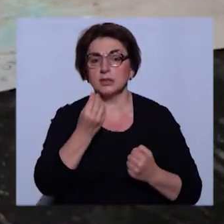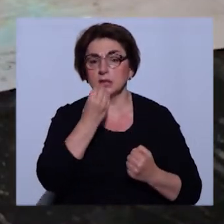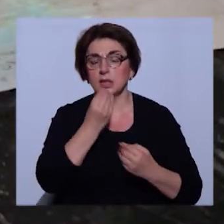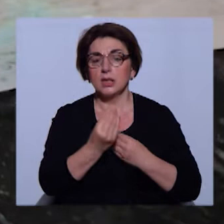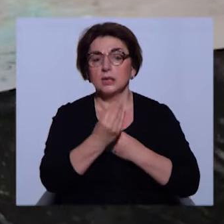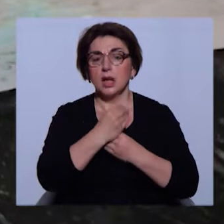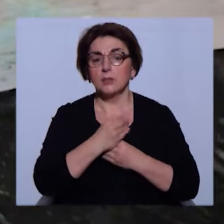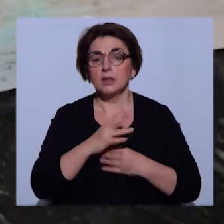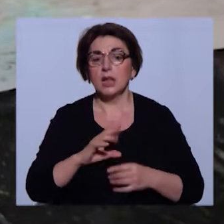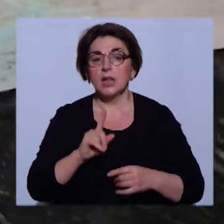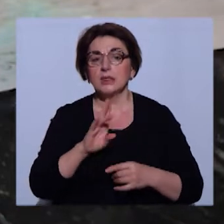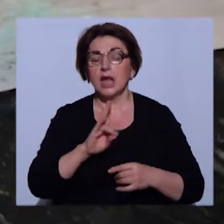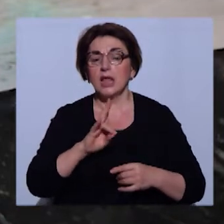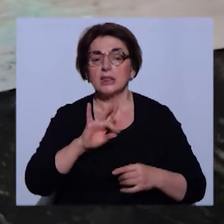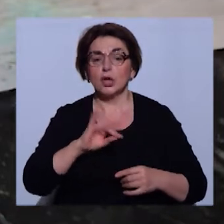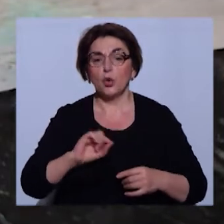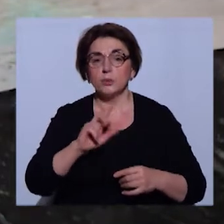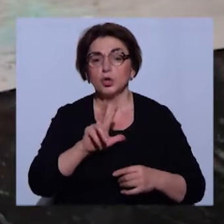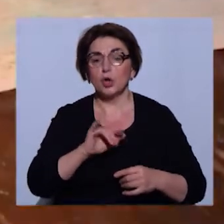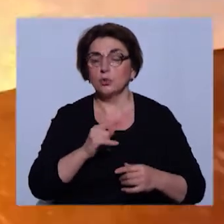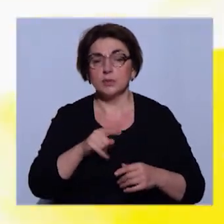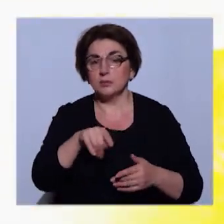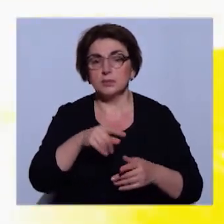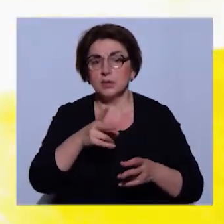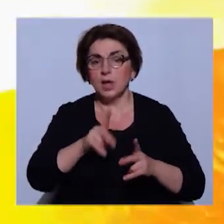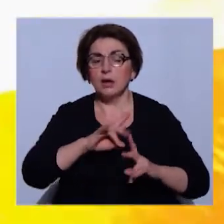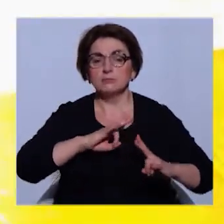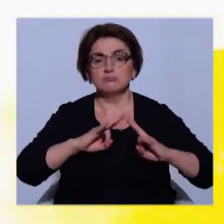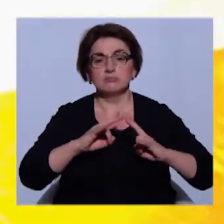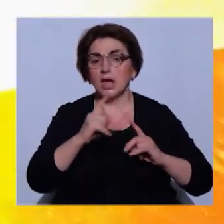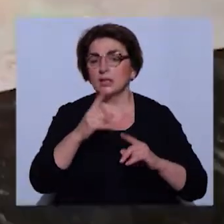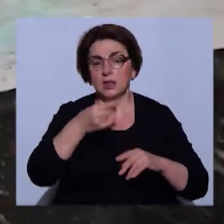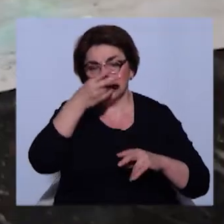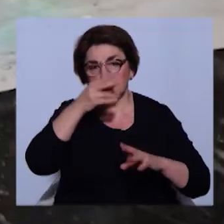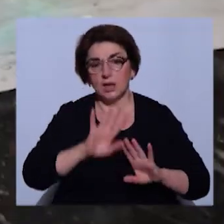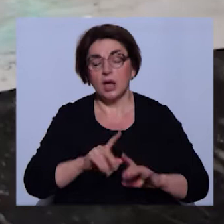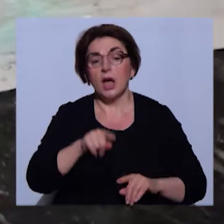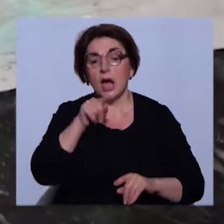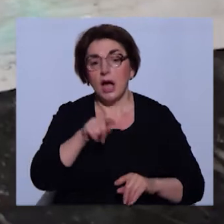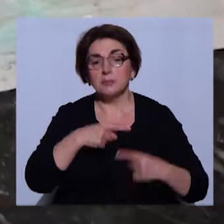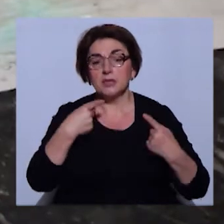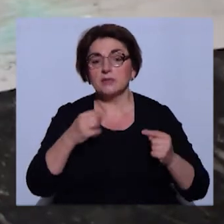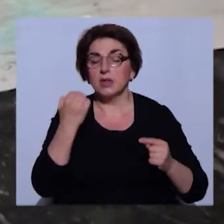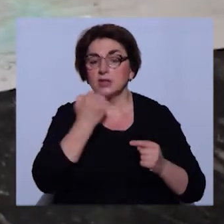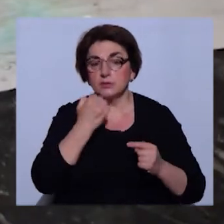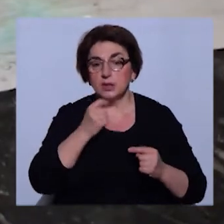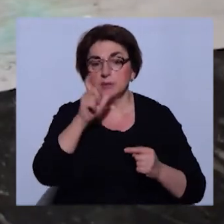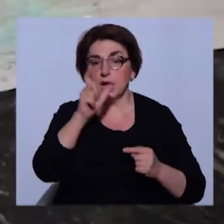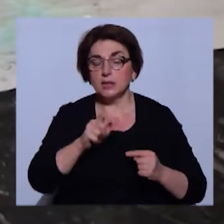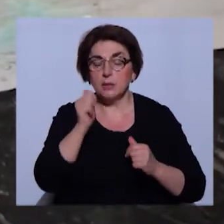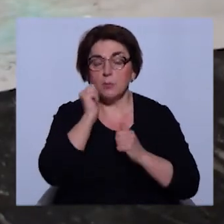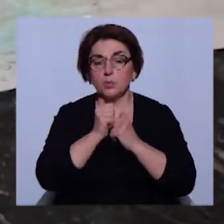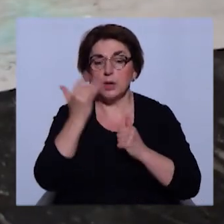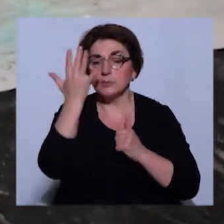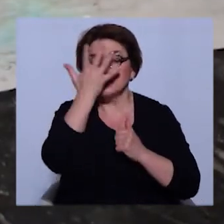რომელსაც ტოქსიკურობის არანაირი კვალი არ გააჩნია. ამ და სხვა ნივთიერებებზე ადამიანებს წარმოდგენა ყოველთვის ჰქონდათ და